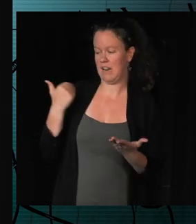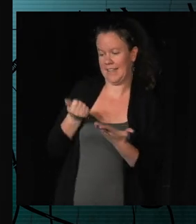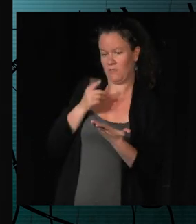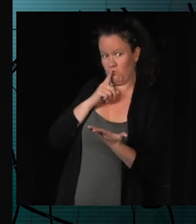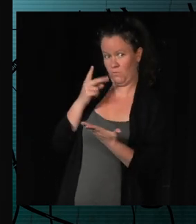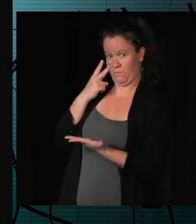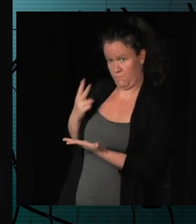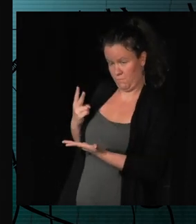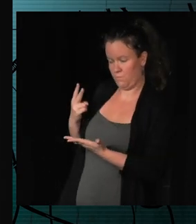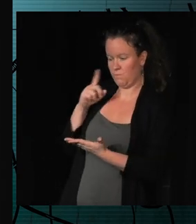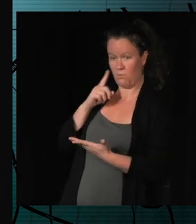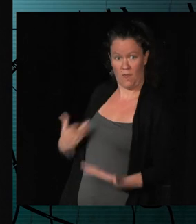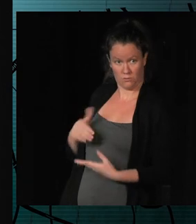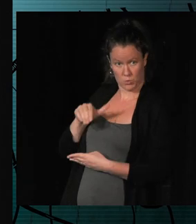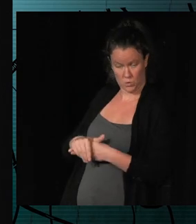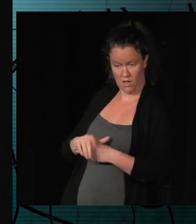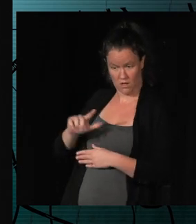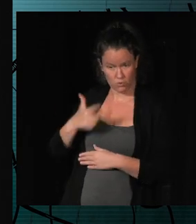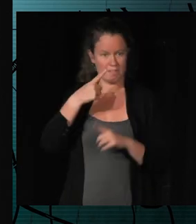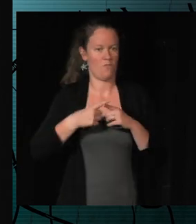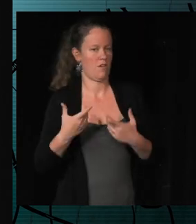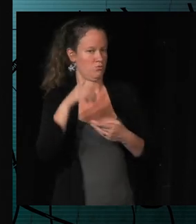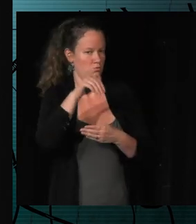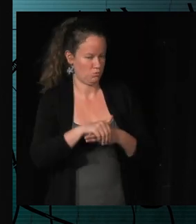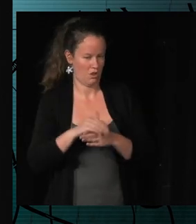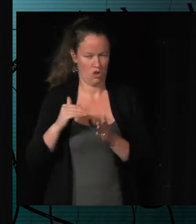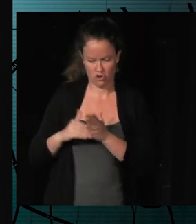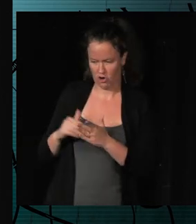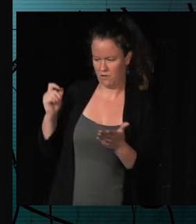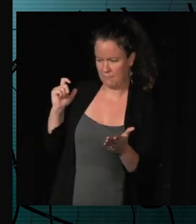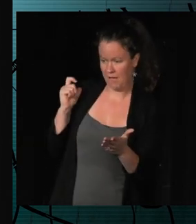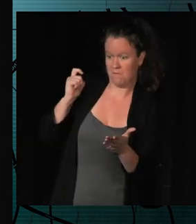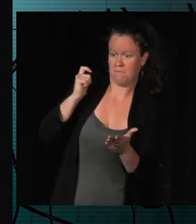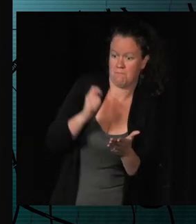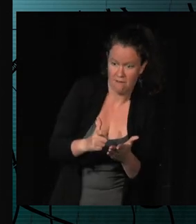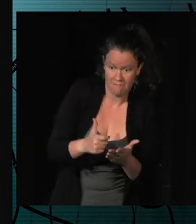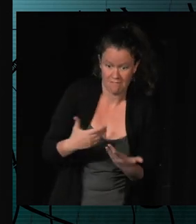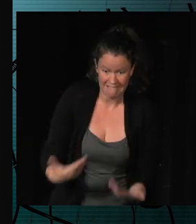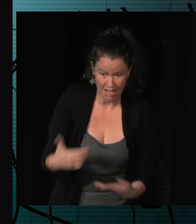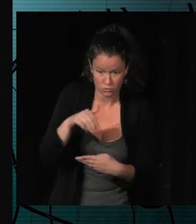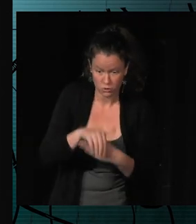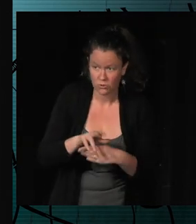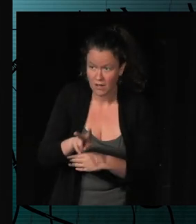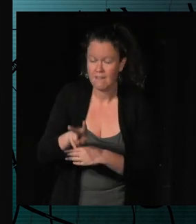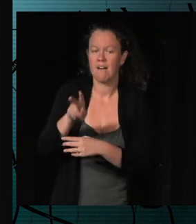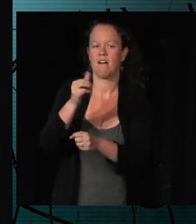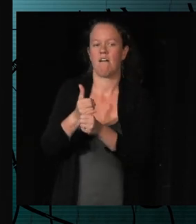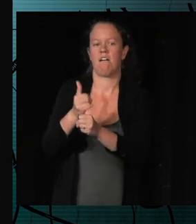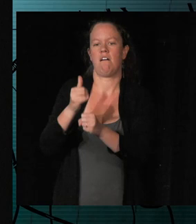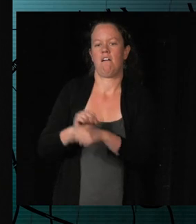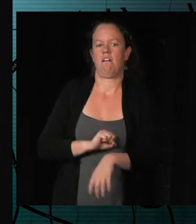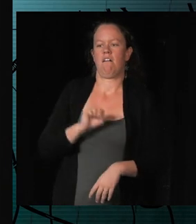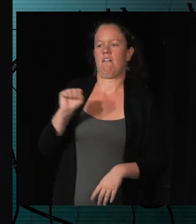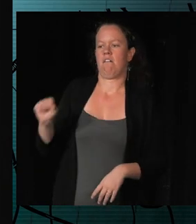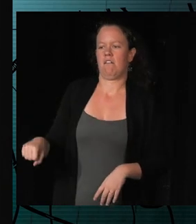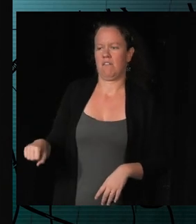il y a quelques jours pour pour préparer cette table ronde et là de le revoir où là j'ai commencé à me dire ah d'accord mais c'est vrai que avant en fait le côté trop verbeux puis en plus moi je suis assez